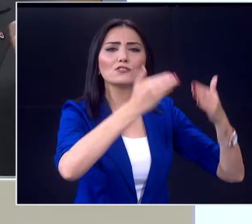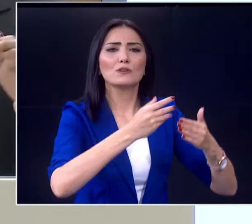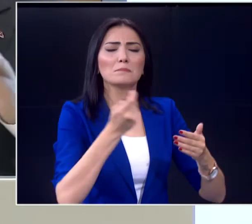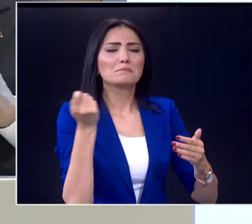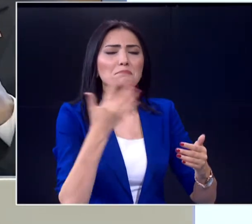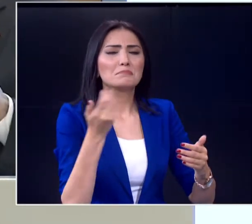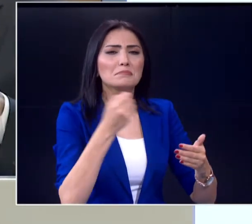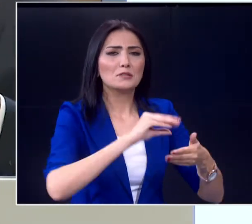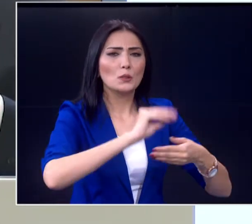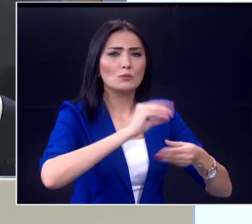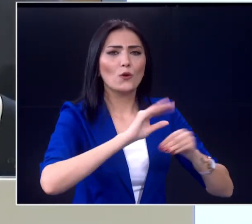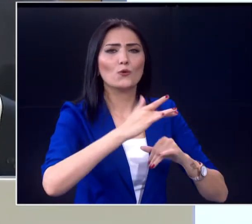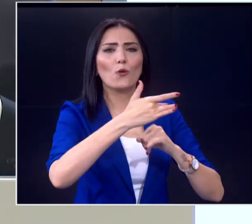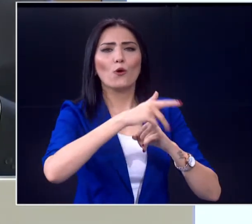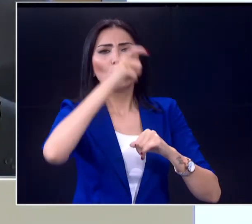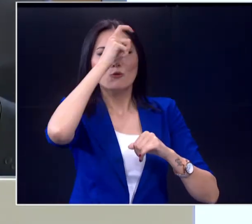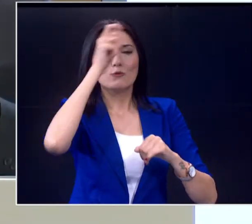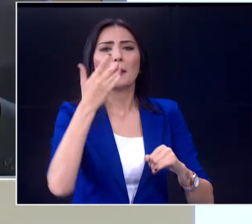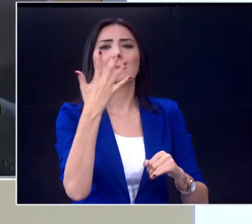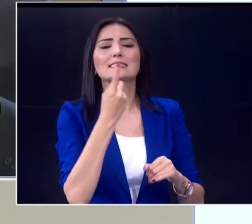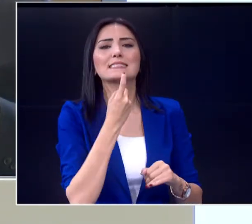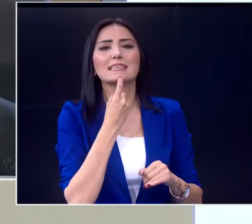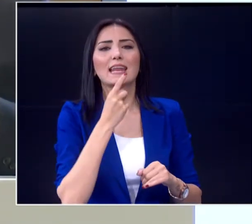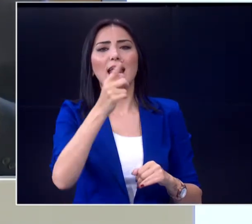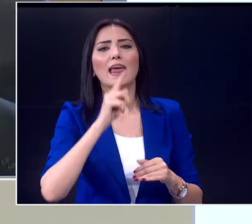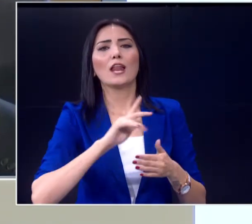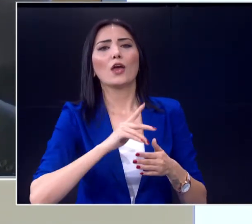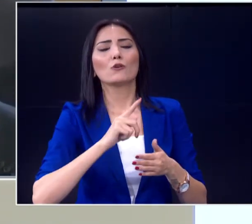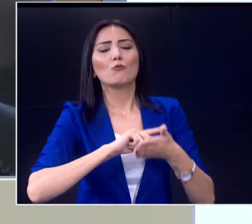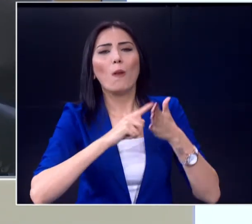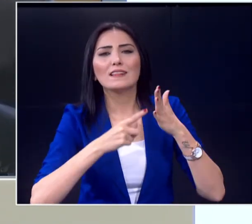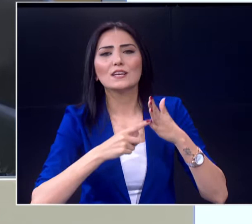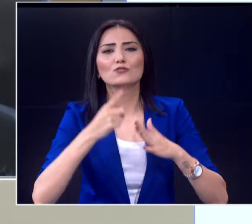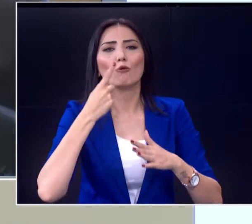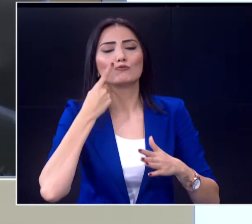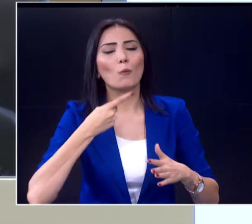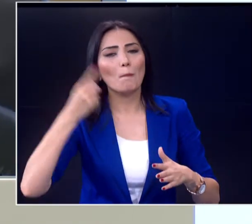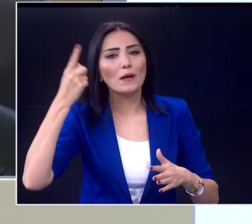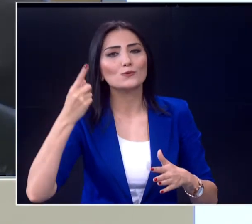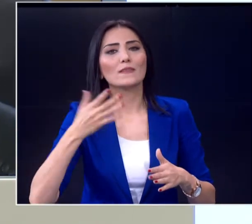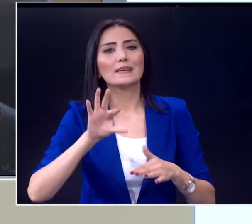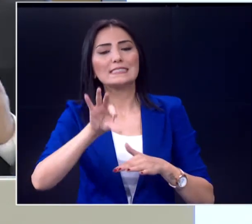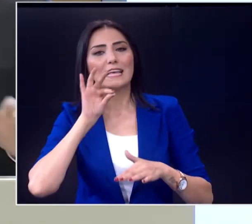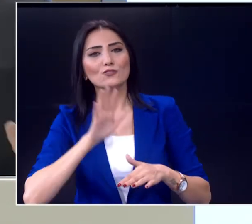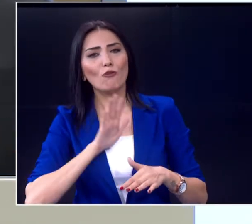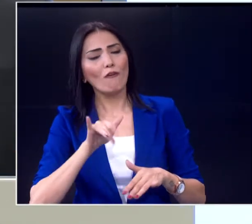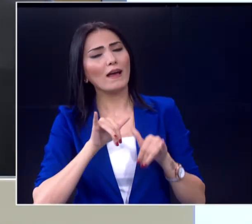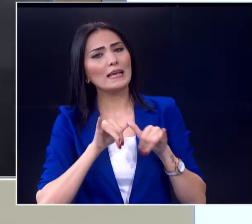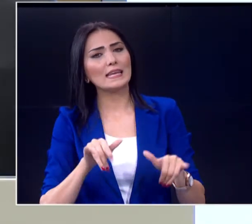döküldü. Ülkeyi 5 seneliğine yönetecek cumhurbaşkanı seçiliyor.